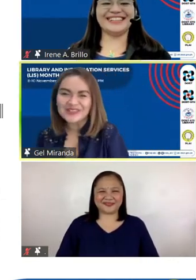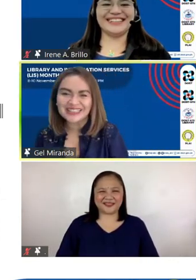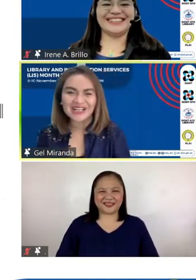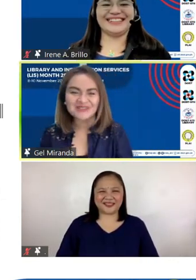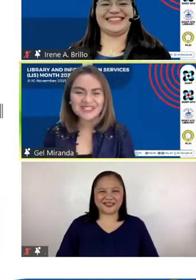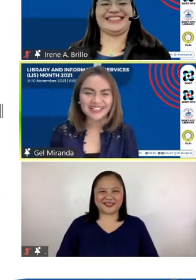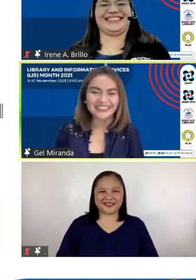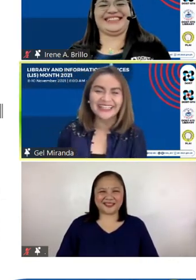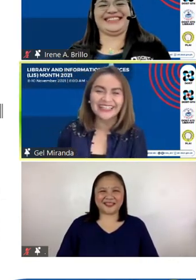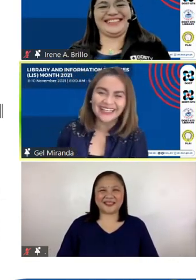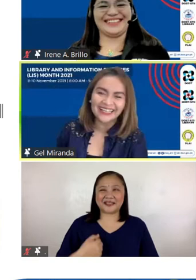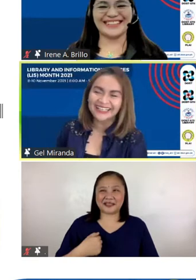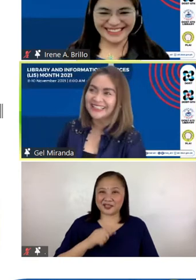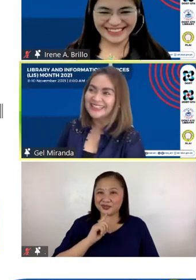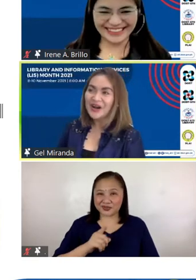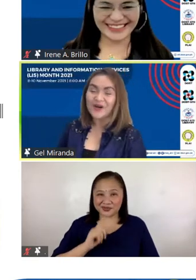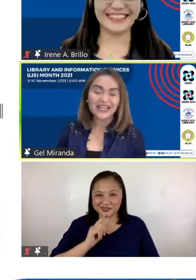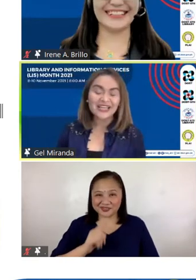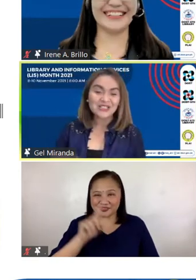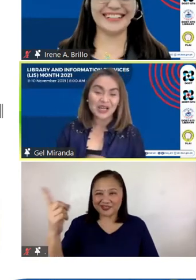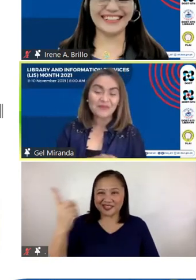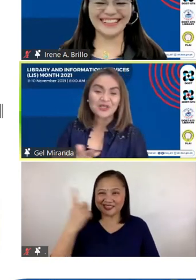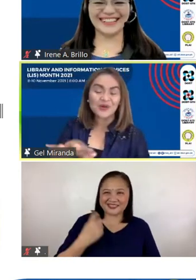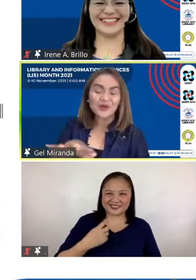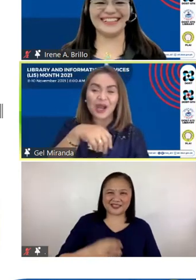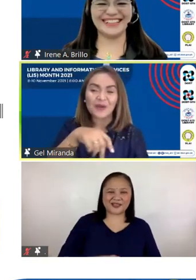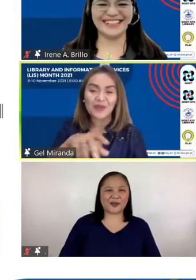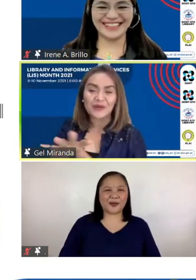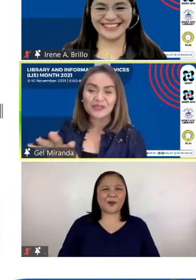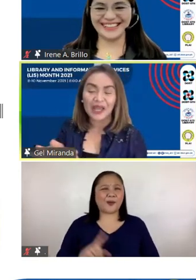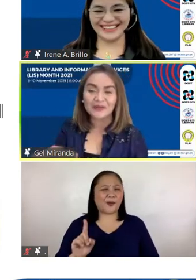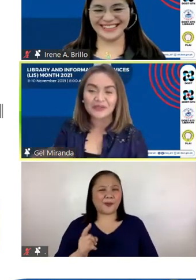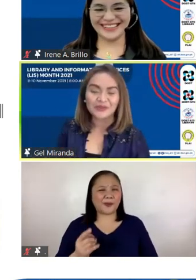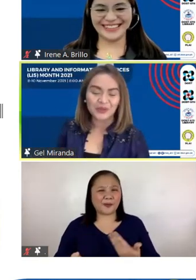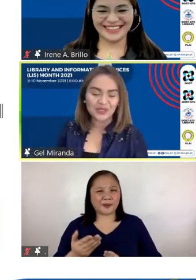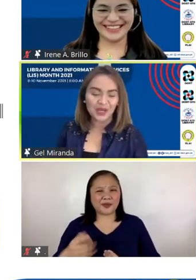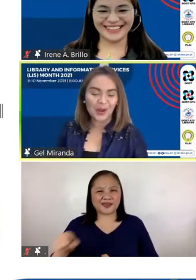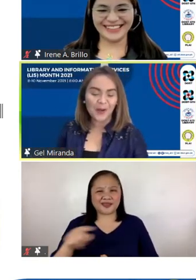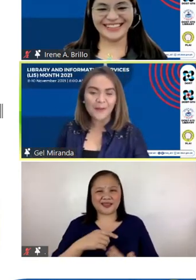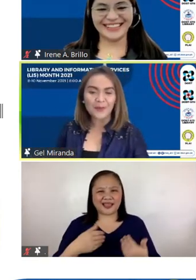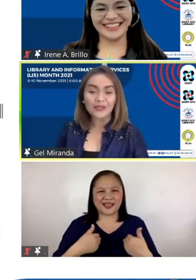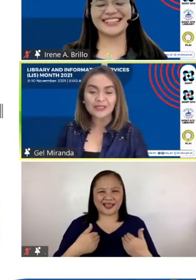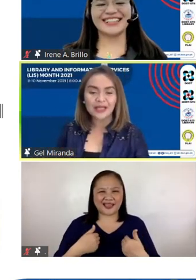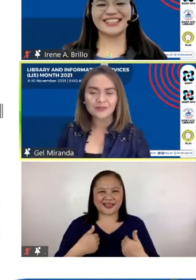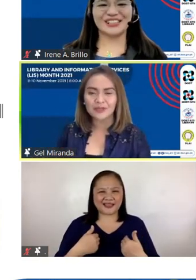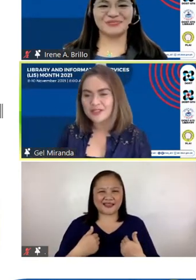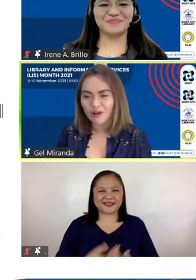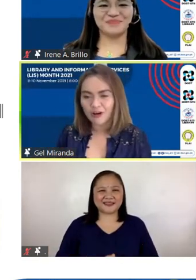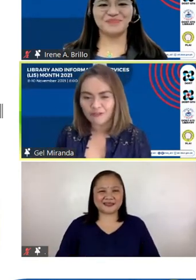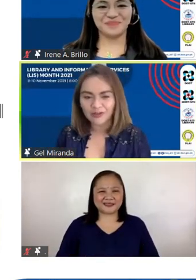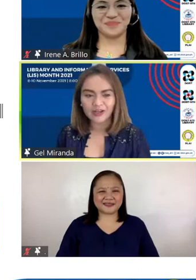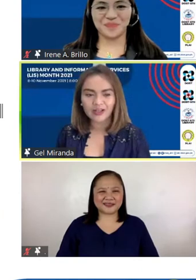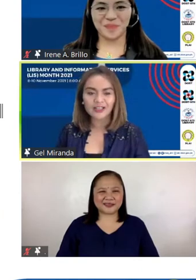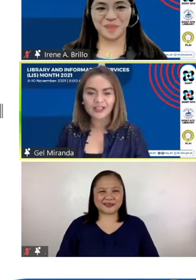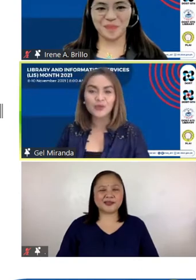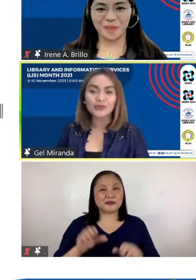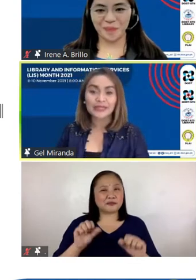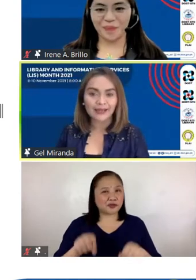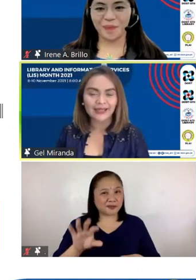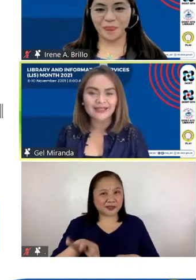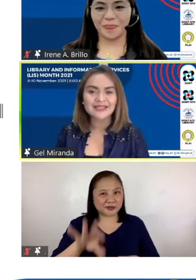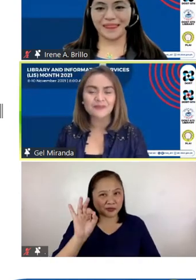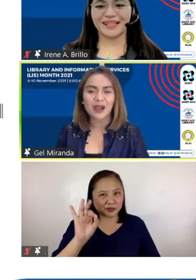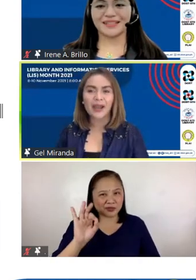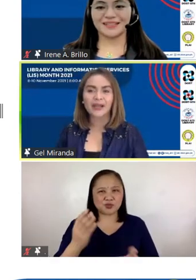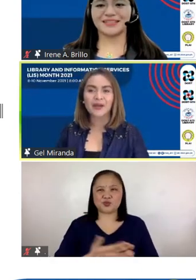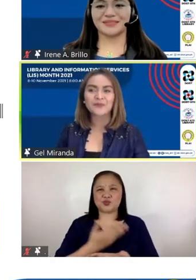Ganyan mo talaga, Miss Irene. Okay, syempre siguro baka meron tayo dito na pwede nating ma-discover na new